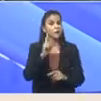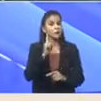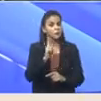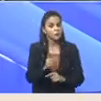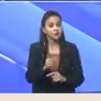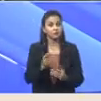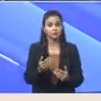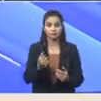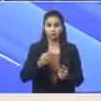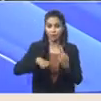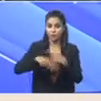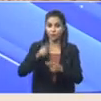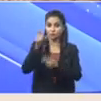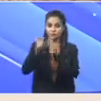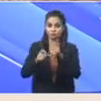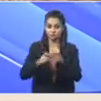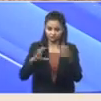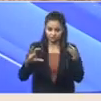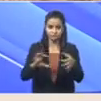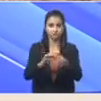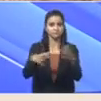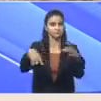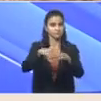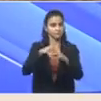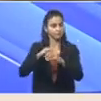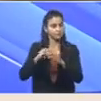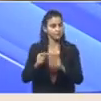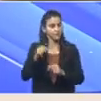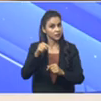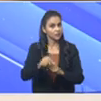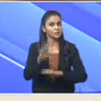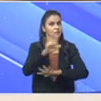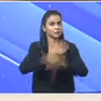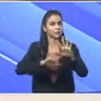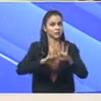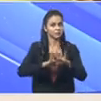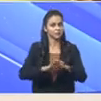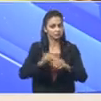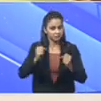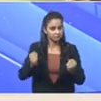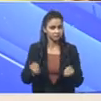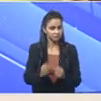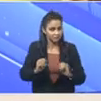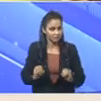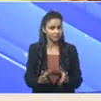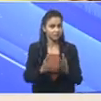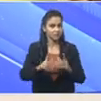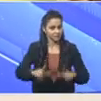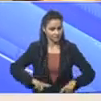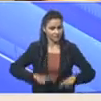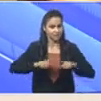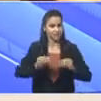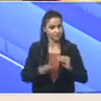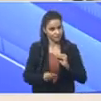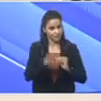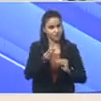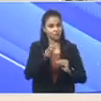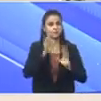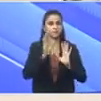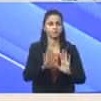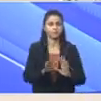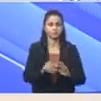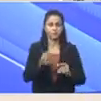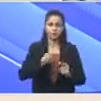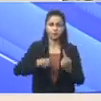लेकिन आपकी सहभागिता ही इस अभियान में प्राण भरेगी, इसे जीवंत बनाएगी। मैं